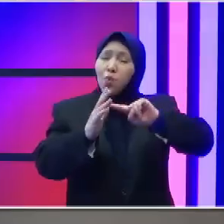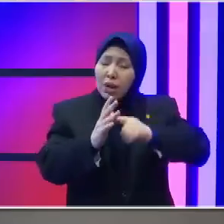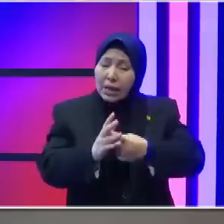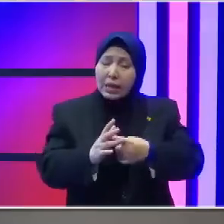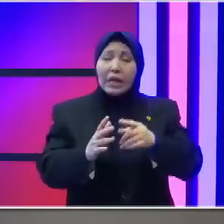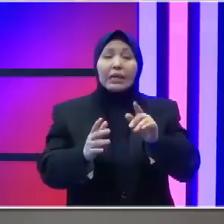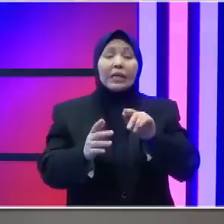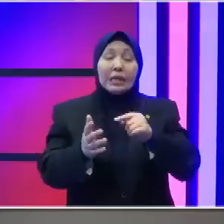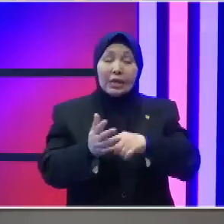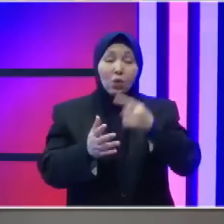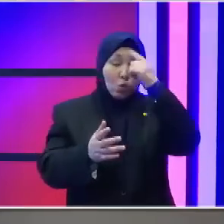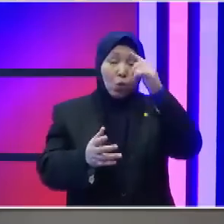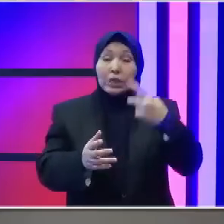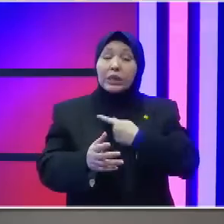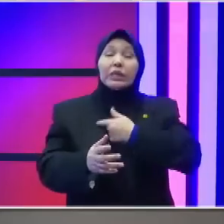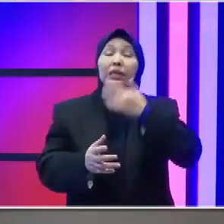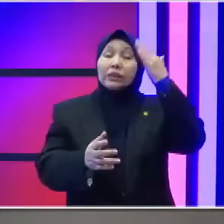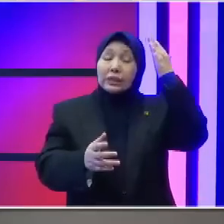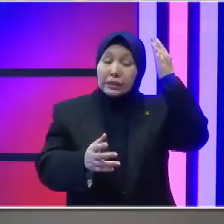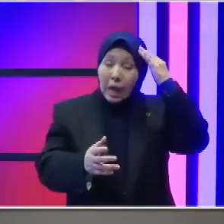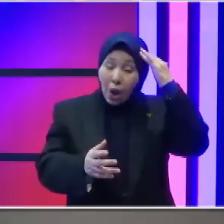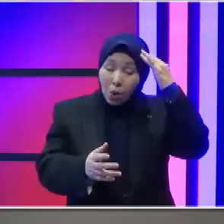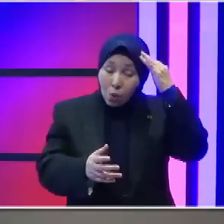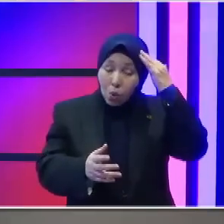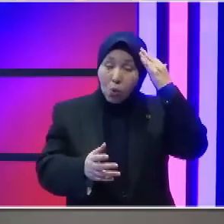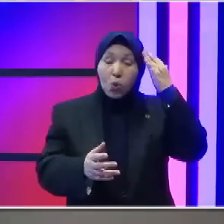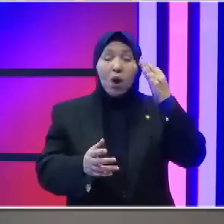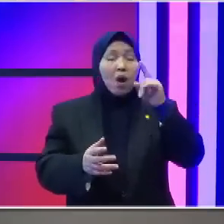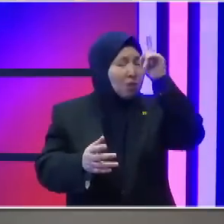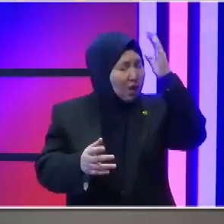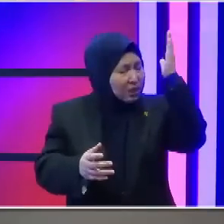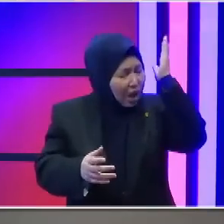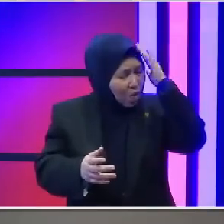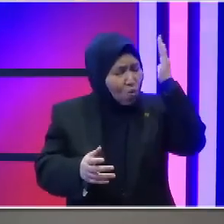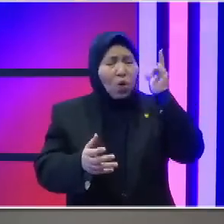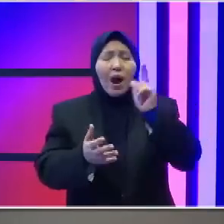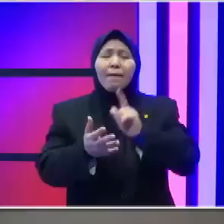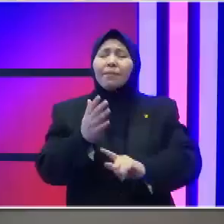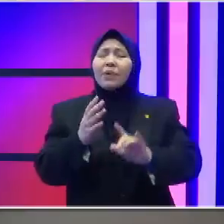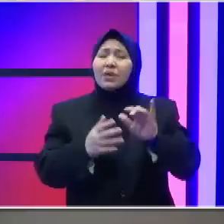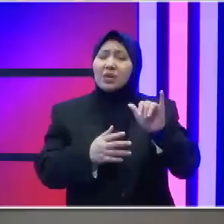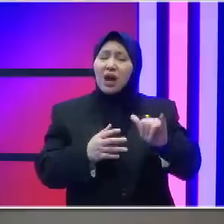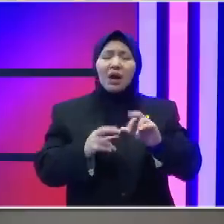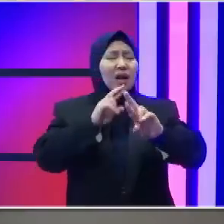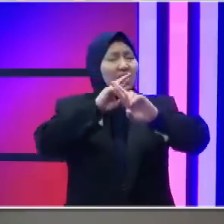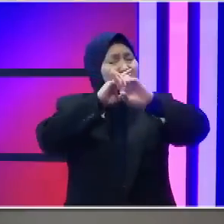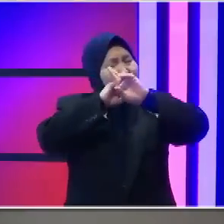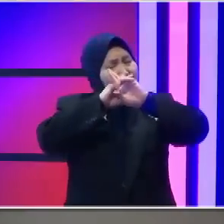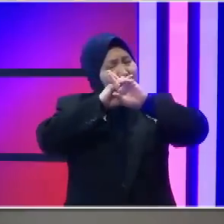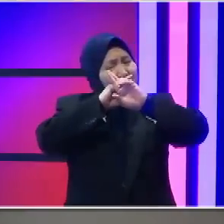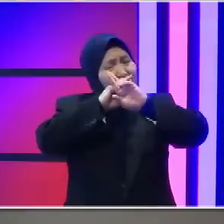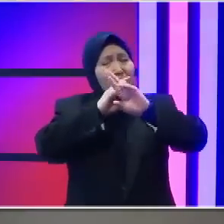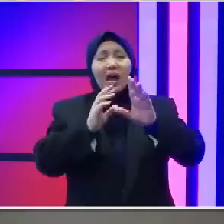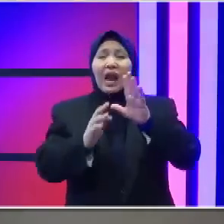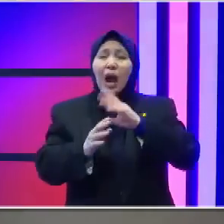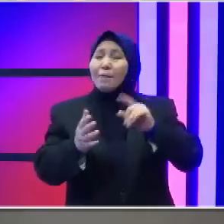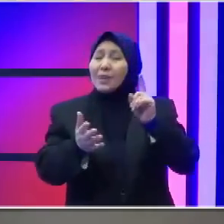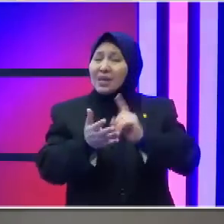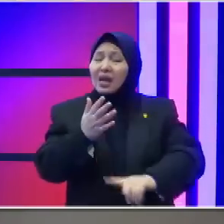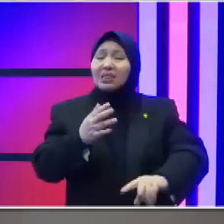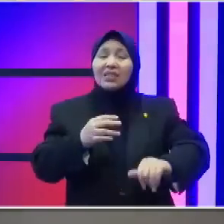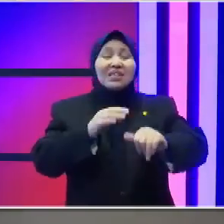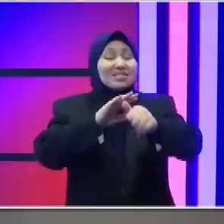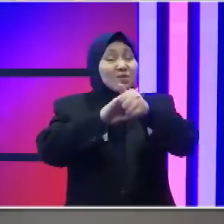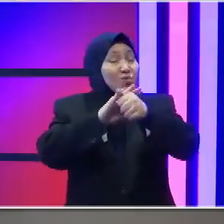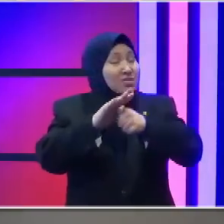kita tahu, fa innahu ya'lamu sirra wa akhfa. Allah tahu apa yang rahsia dan yang tersembunyi.